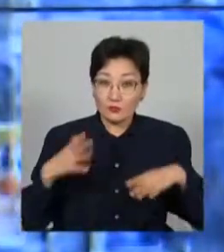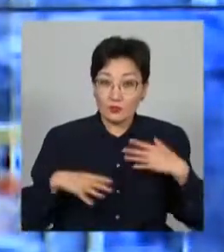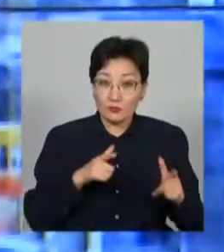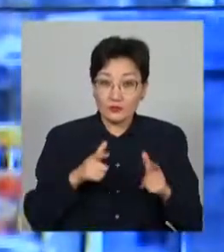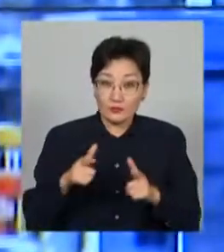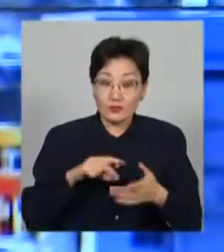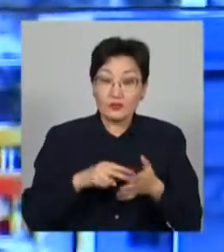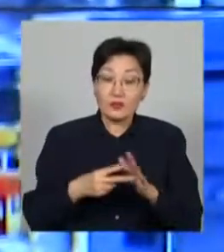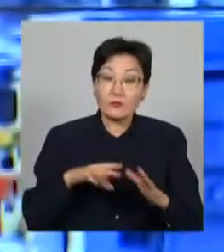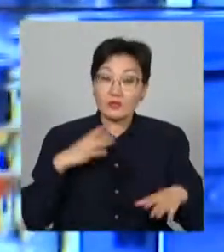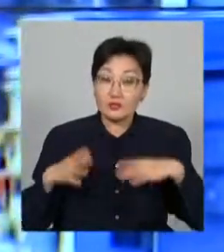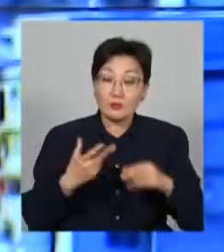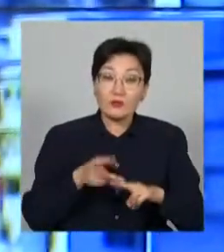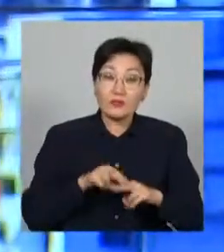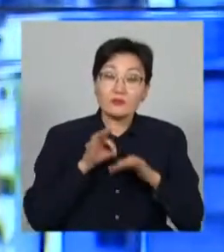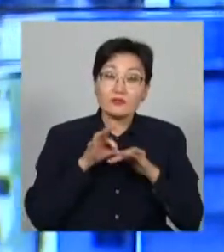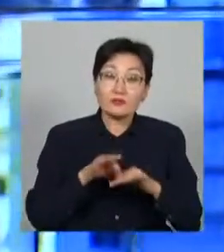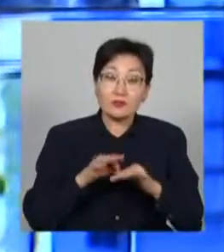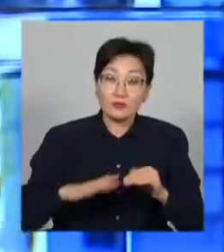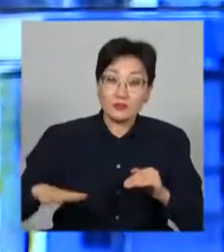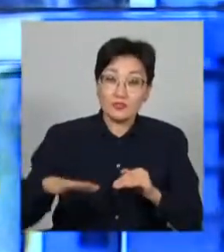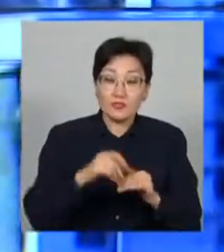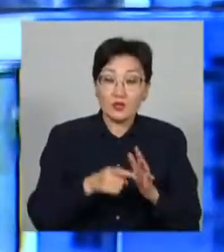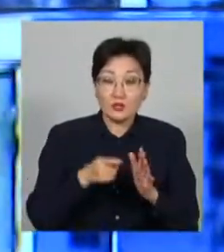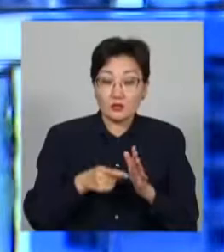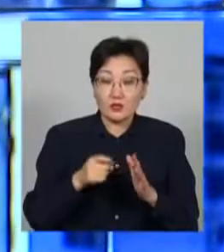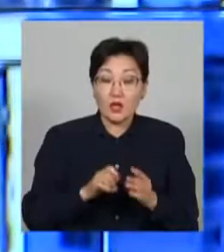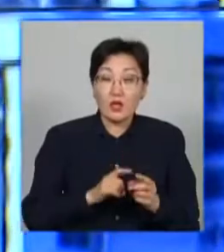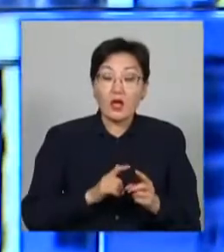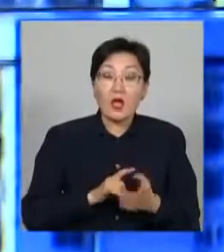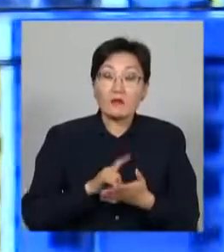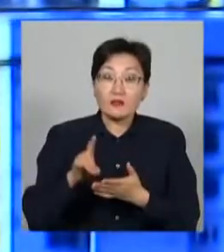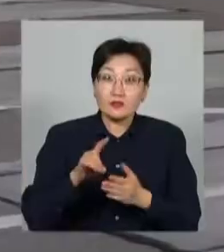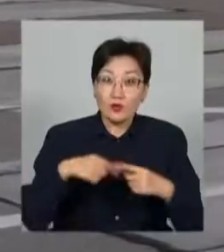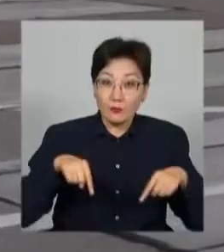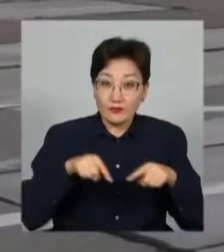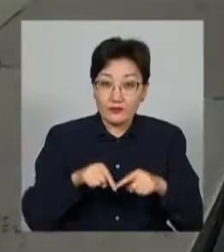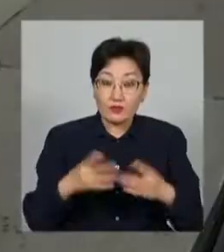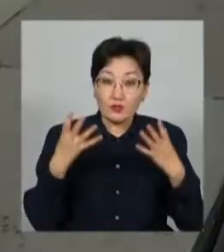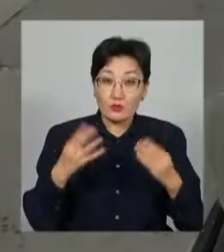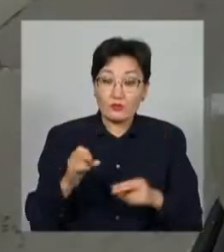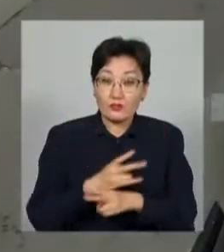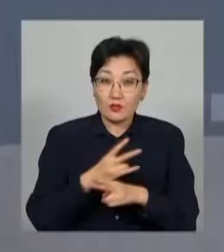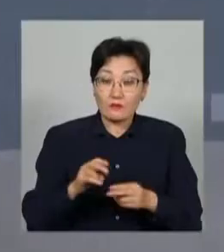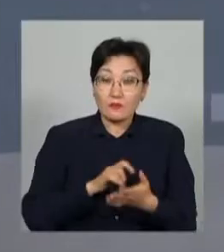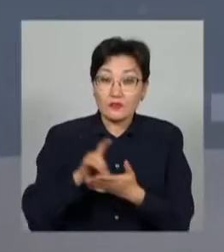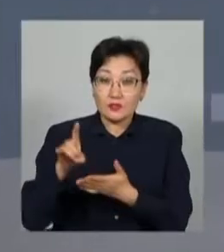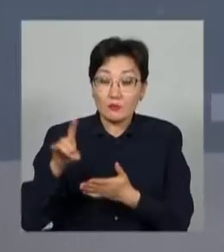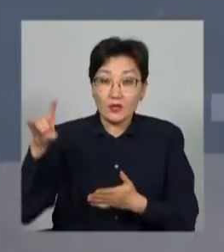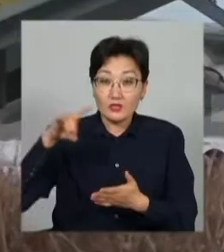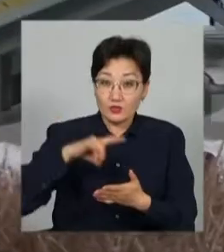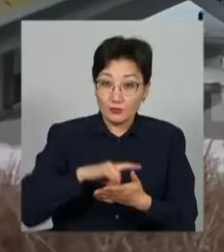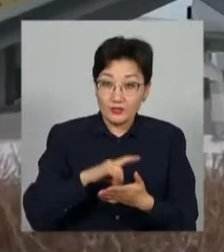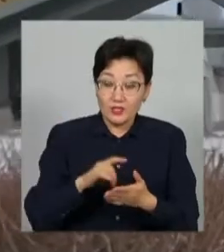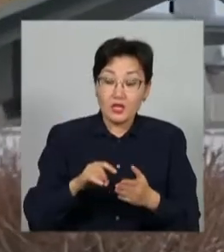на плановых учениях, которые прошли на территории Карагандинской авиационной базы. В ходе дневных и ночных полетов летные